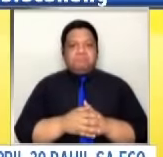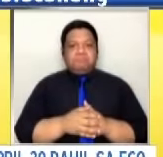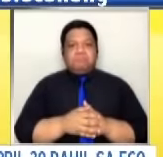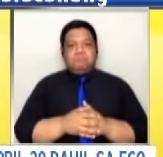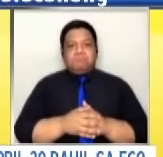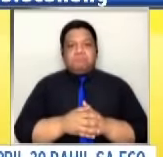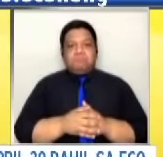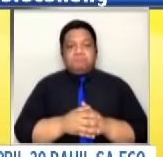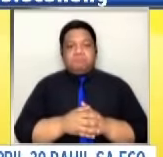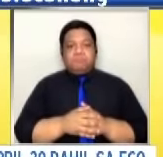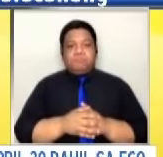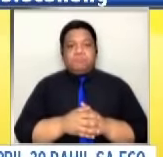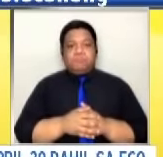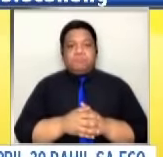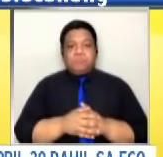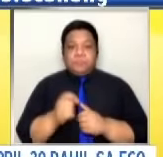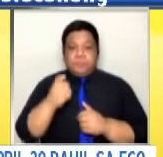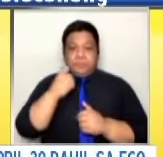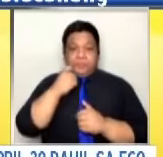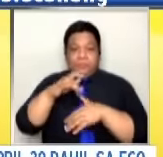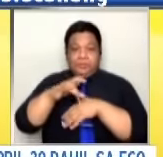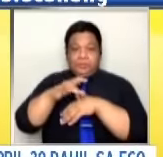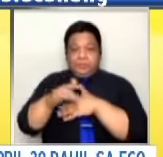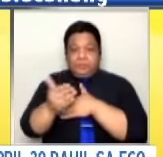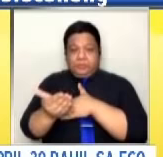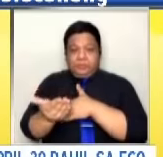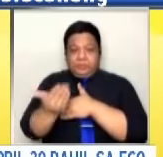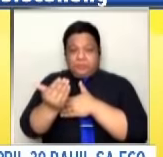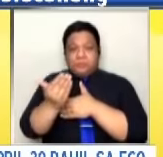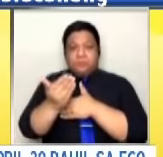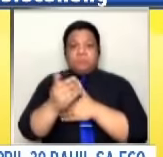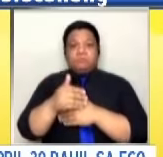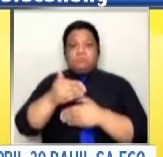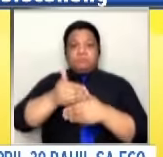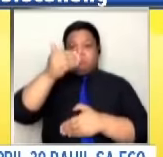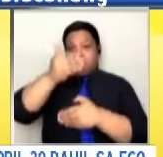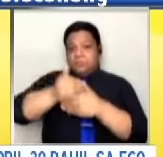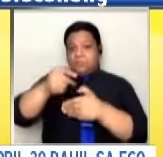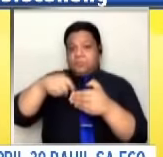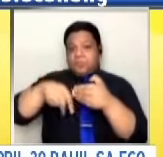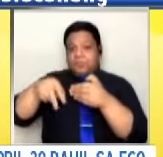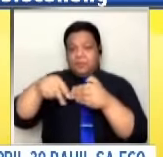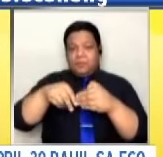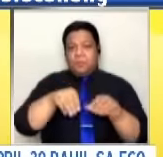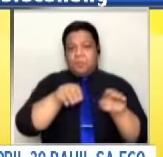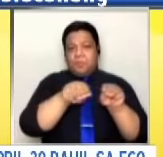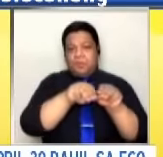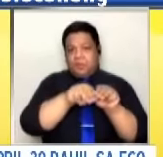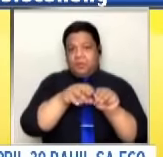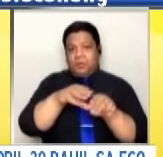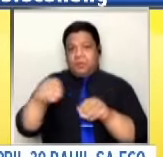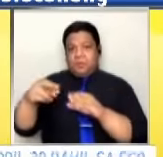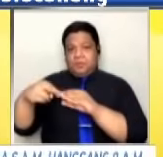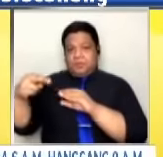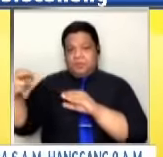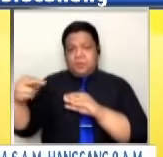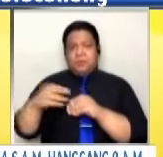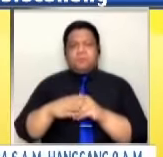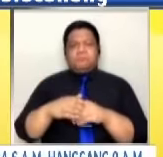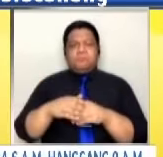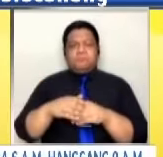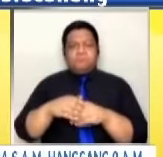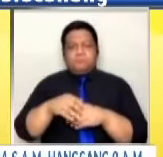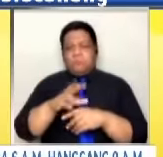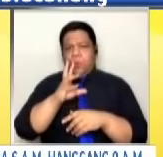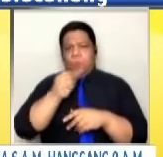Madaling araw pa lang, naipon ulit ang mga motorista sa checkpoint sa boundary ng Marikina at Cainta, Rizal. Tinutukan nila ang mga rider na nagde-deliver